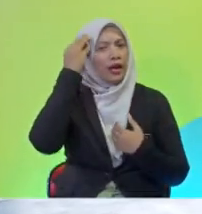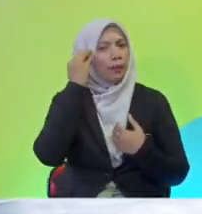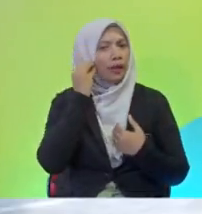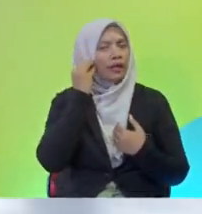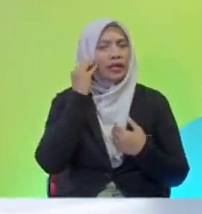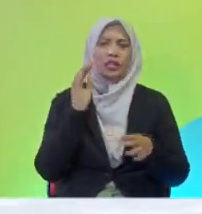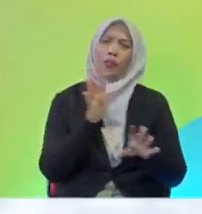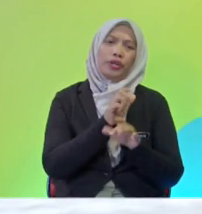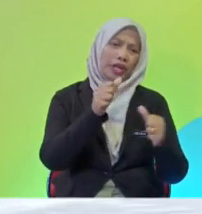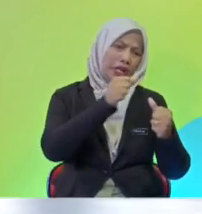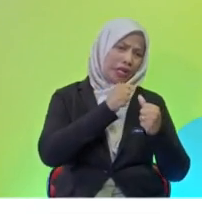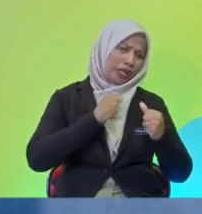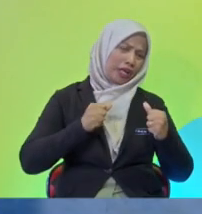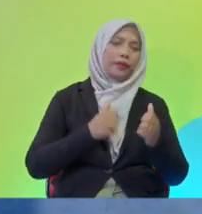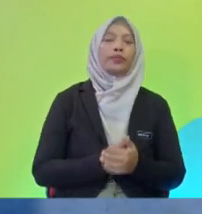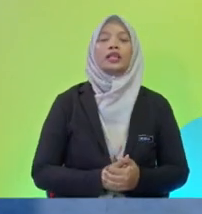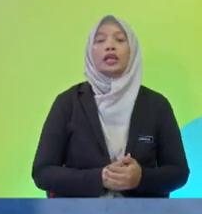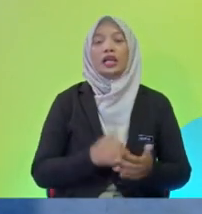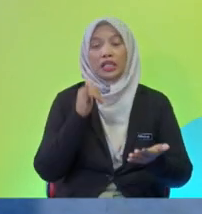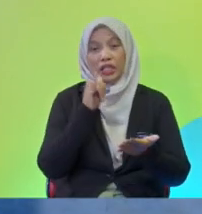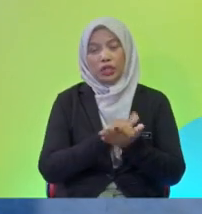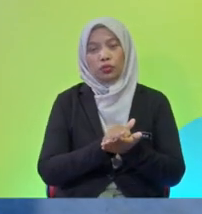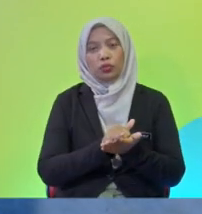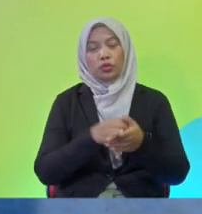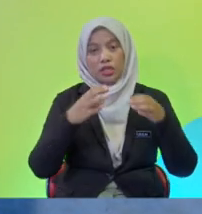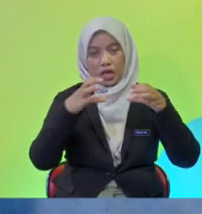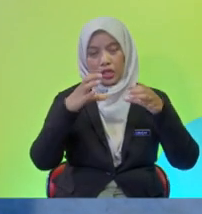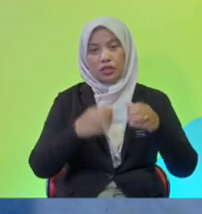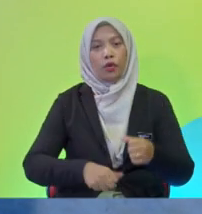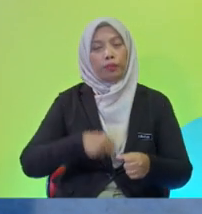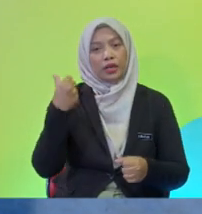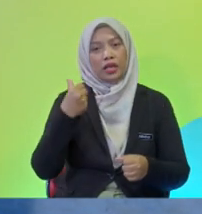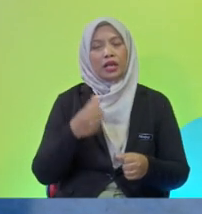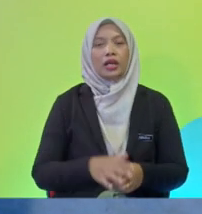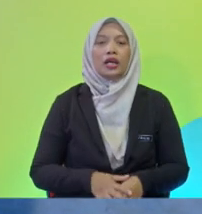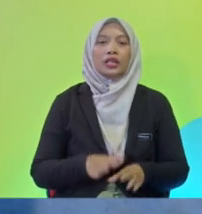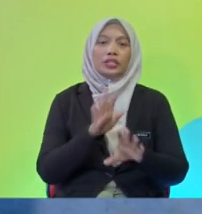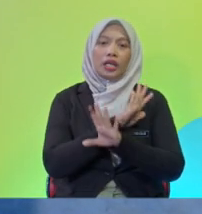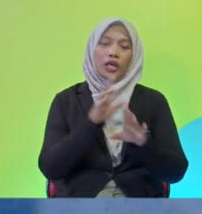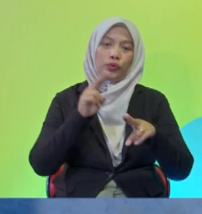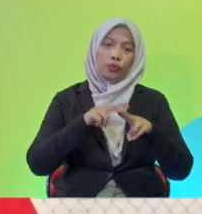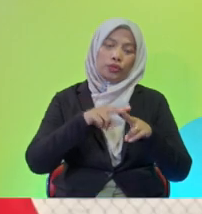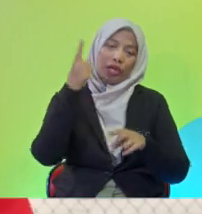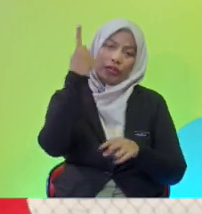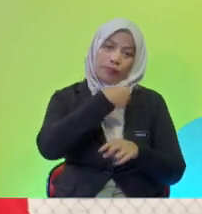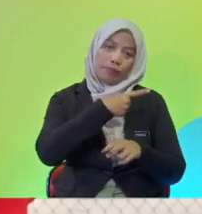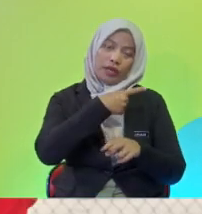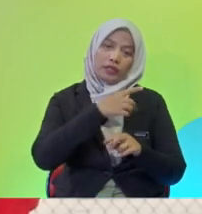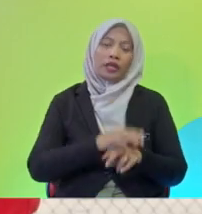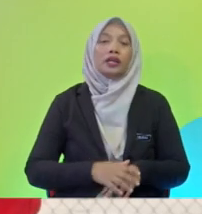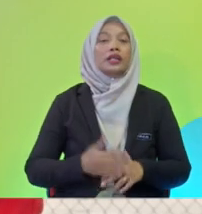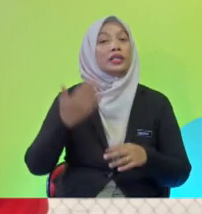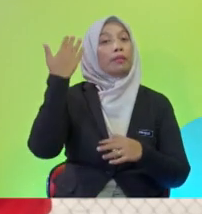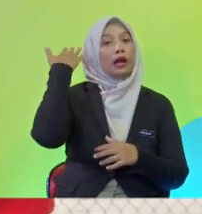elak. Memang tak boleh nak elak. Betul, cikgu. Ha, itu strategi kalau kita nak menang. Selain banyak lagi lah. Okey, jangan duduk di hadapan. Kita duduk